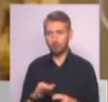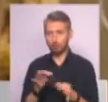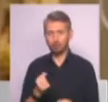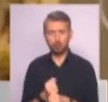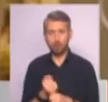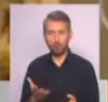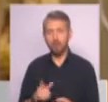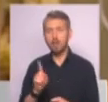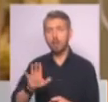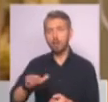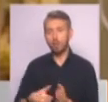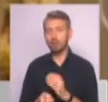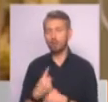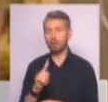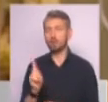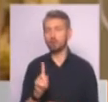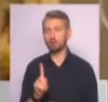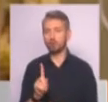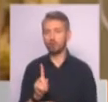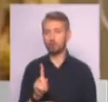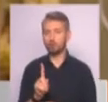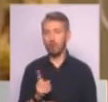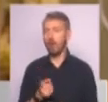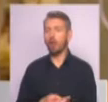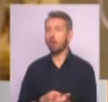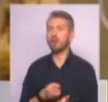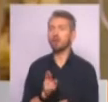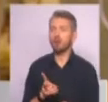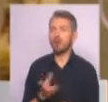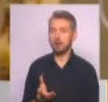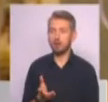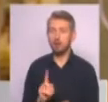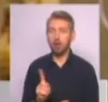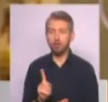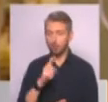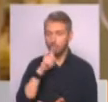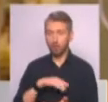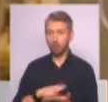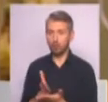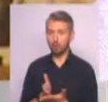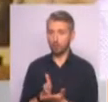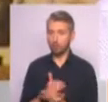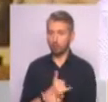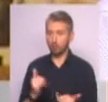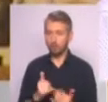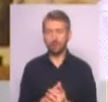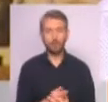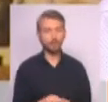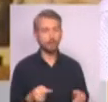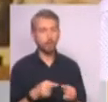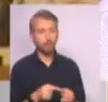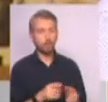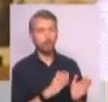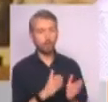але потім виявляється, що... А довести як, яким чином? Що не належно якість послуг? Ну, відповідно,